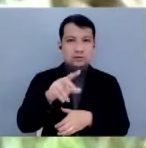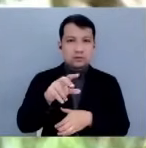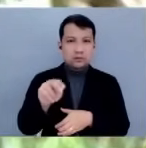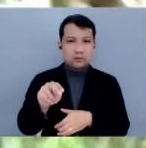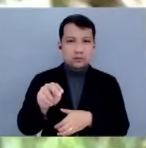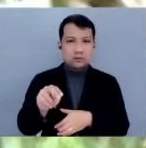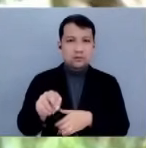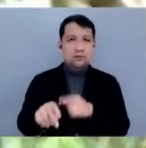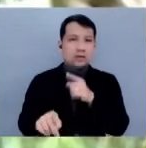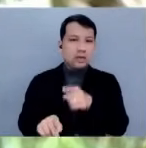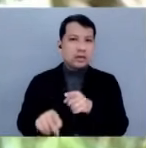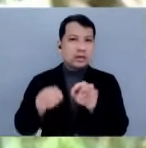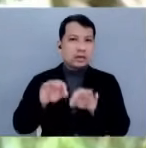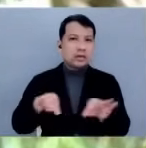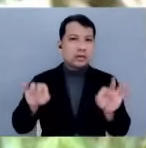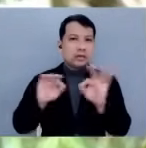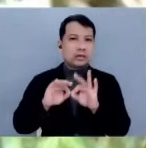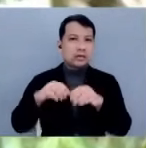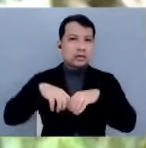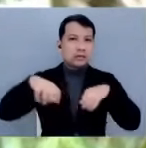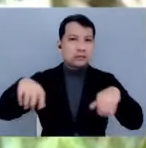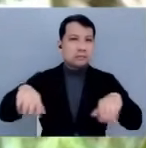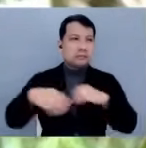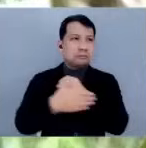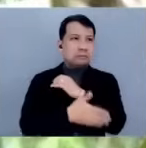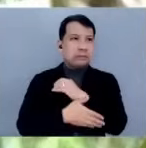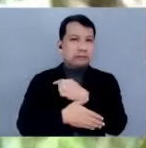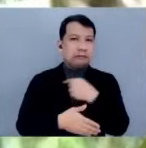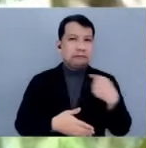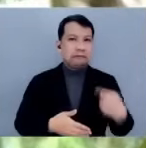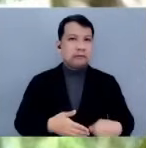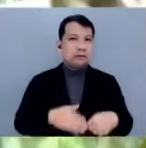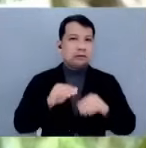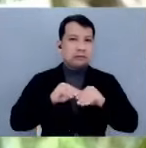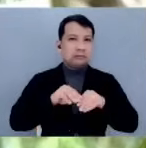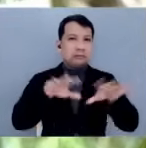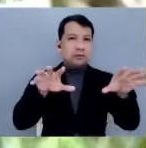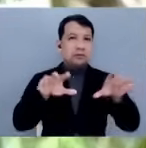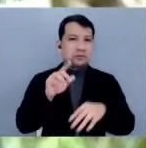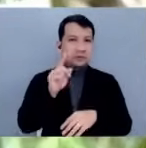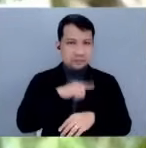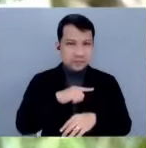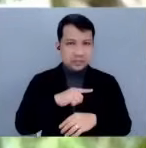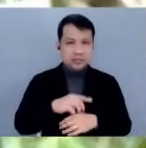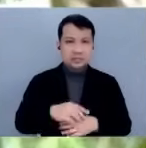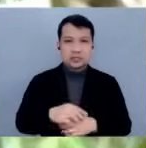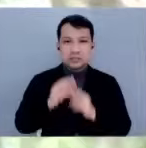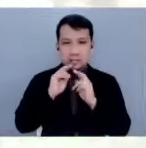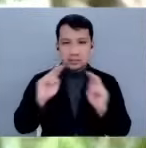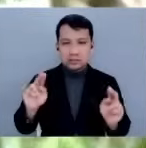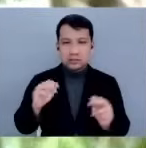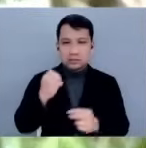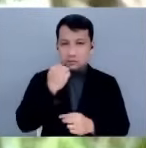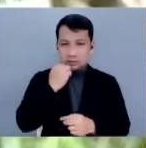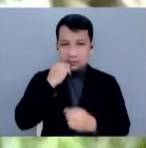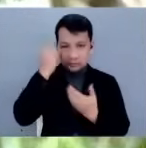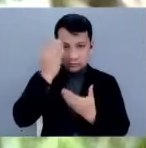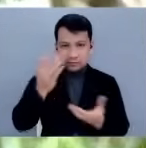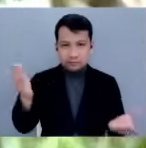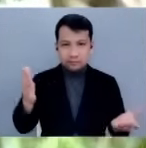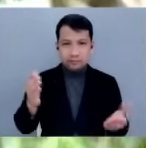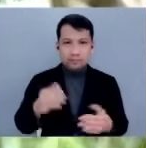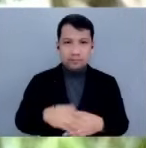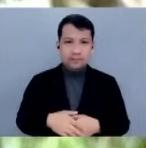yung ating mga kapitbahay na nagkakalat ng misinformation, disinformation. Ginagaslight